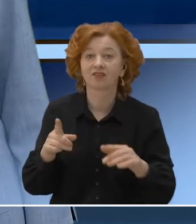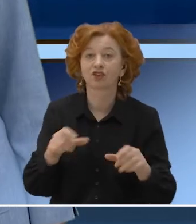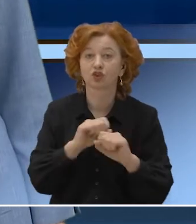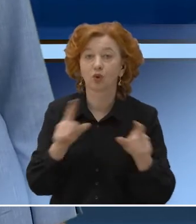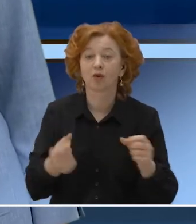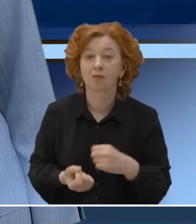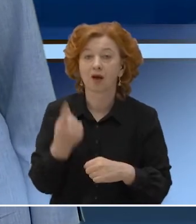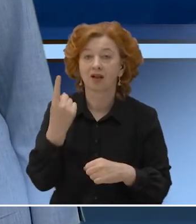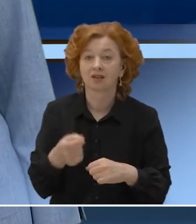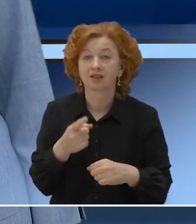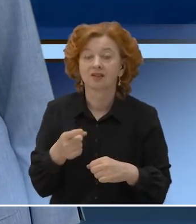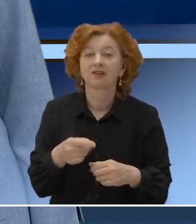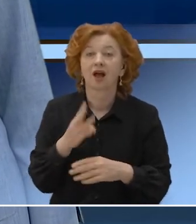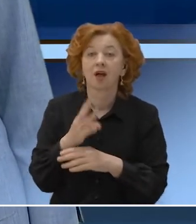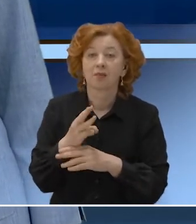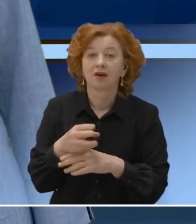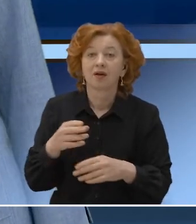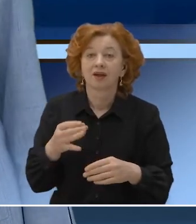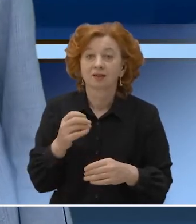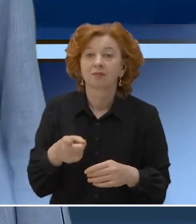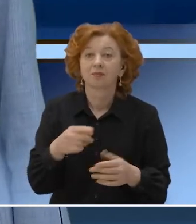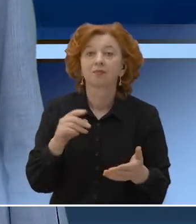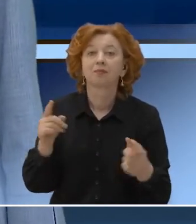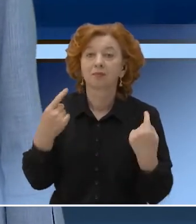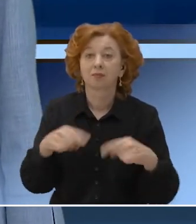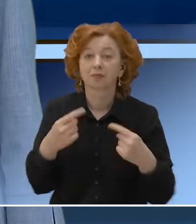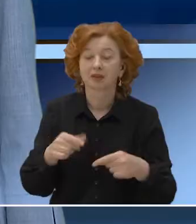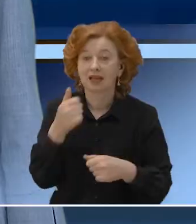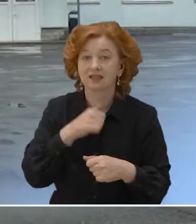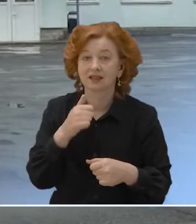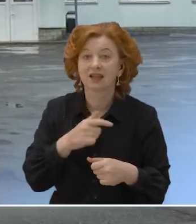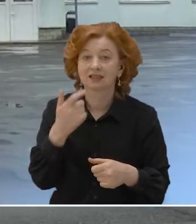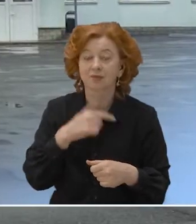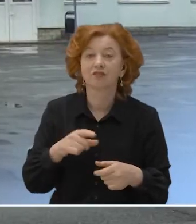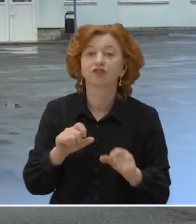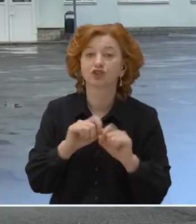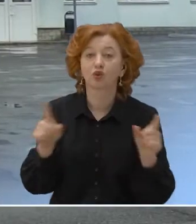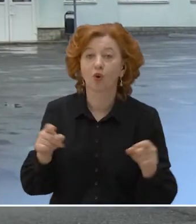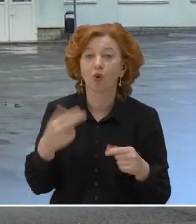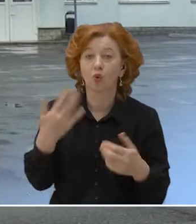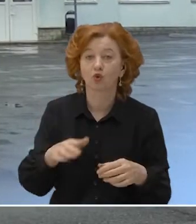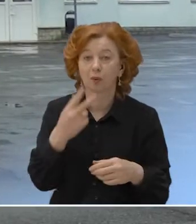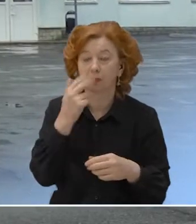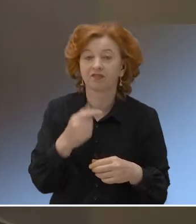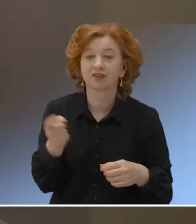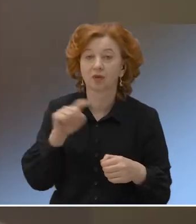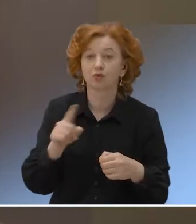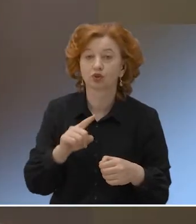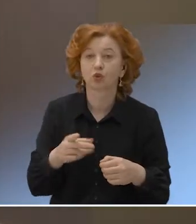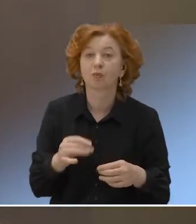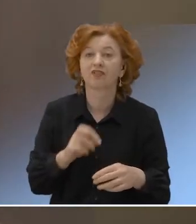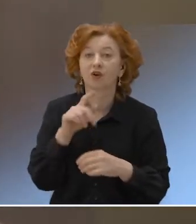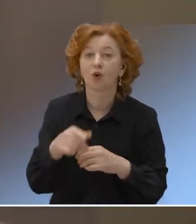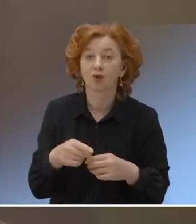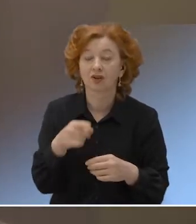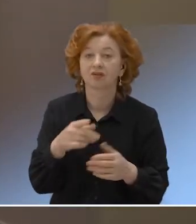их школах появились чудо-аппараты. Наши коллеги испытали их на себе. В школе номер 5 учащиеся уже привыкли к тому, что при